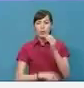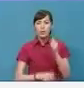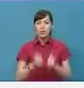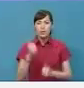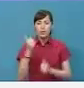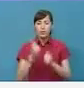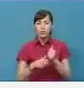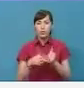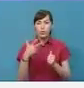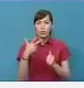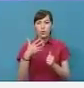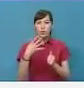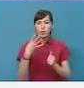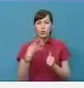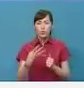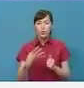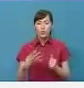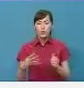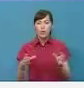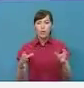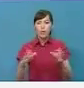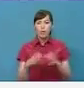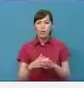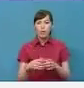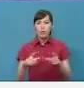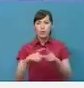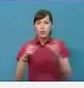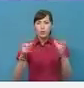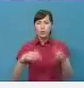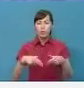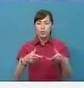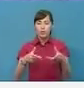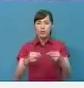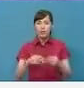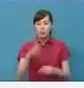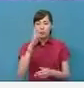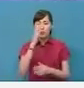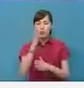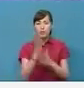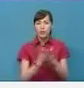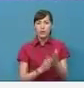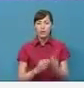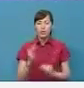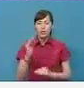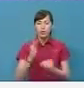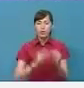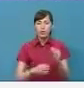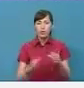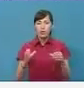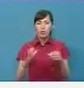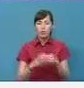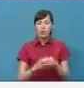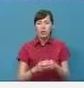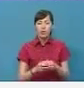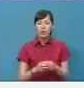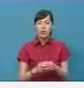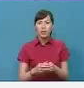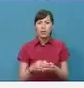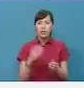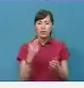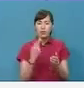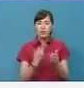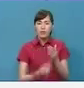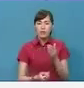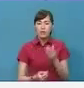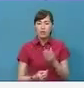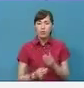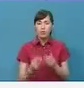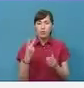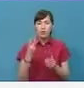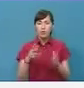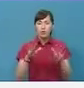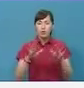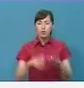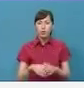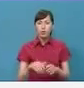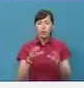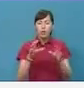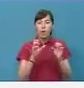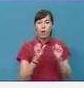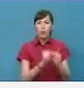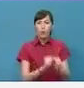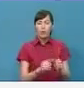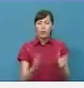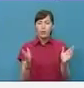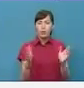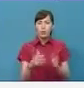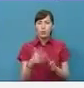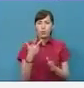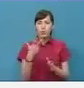команда жолдама алды. Олардың барлығы мемлекеттік қызметкерлерден құралған командаға есе жіберіп алды. Екінші орынға қорғаныс бөлімі, ал үшінші